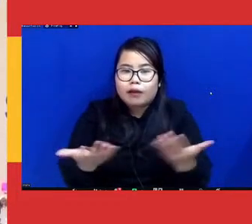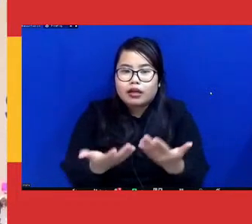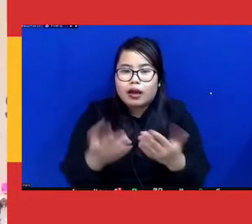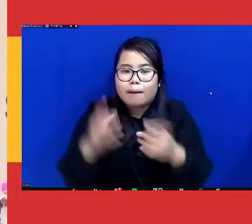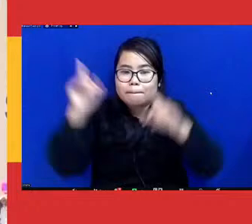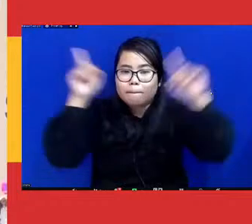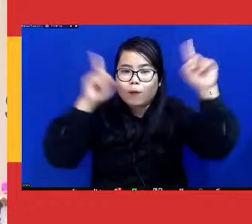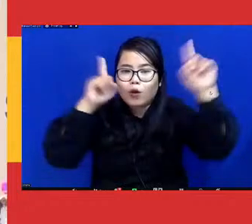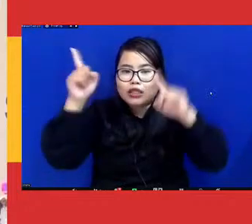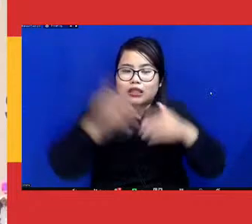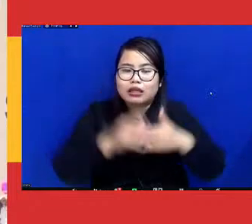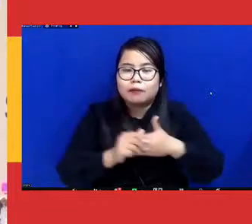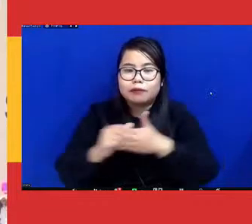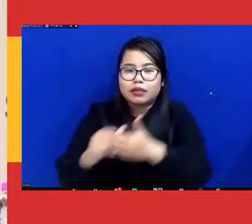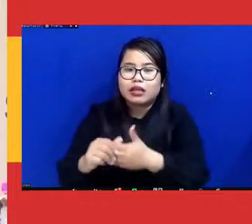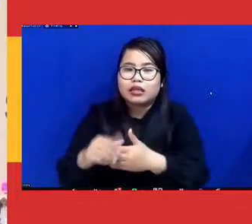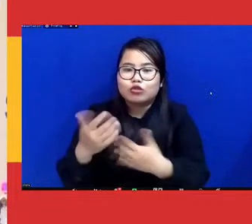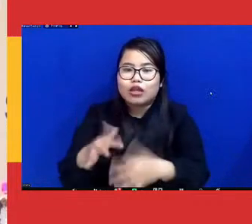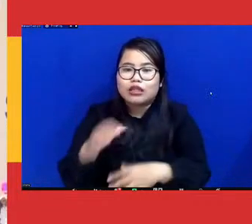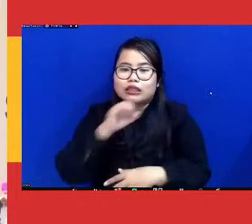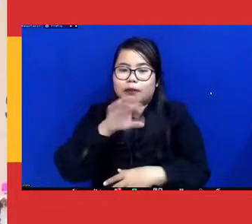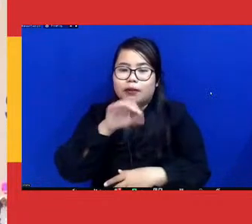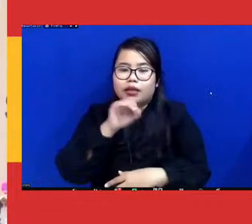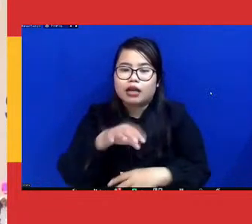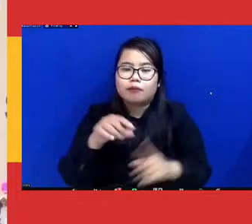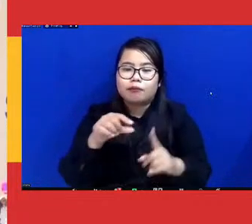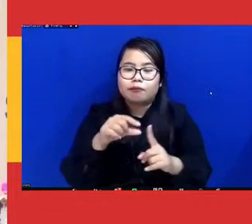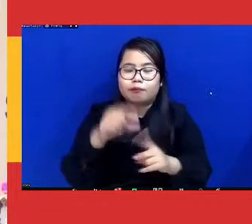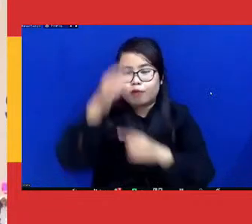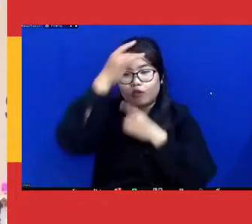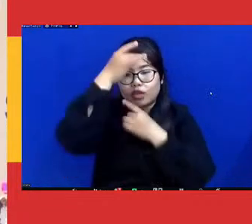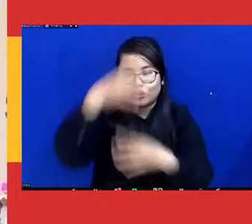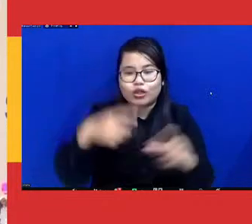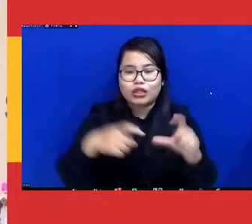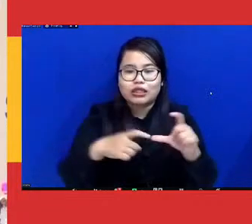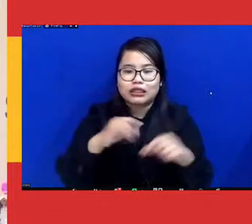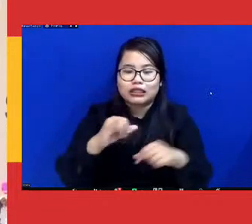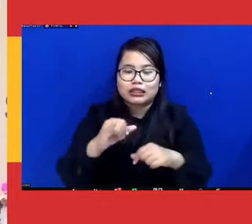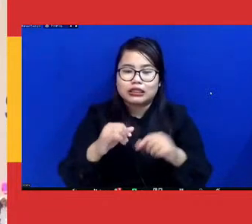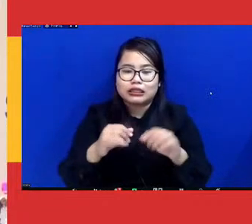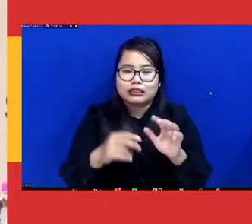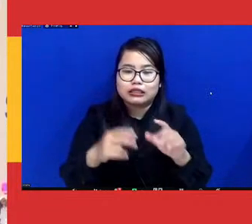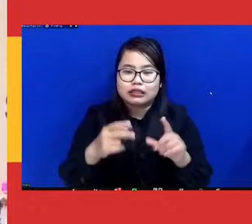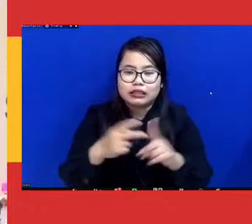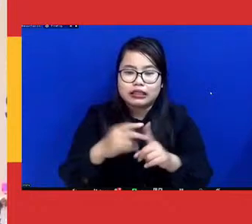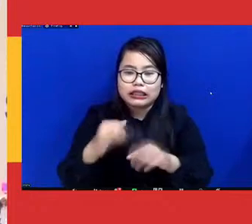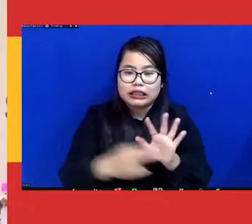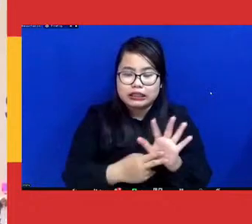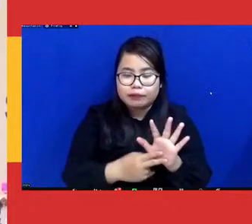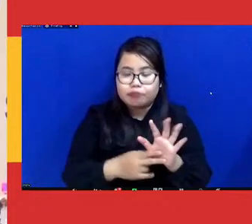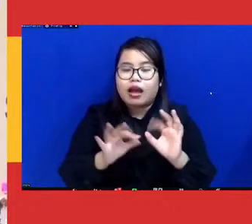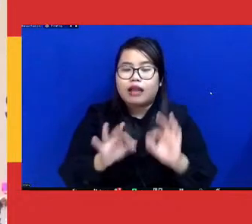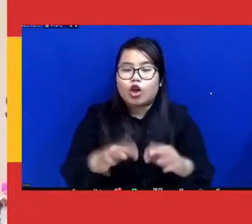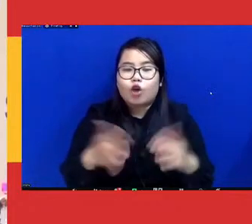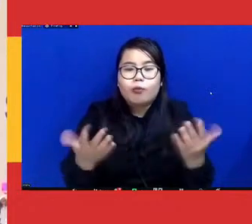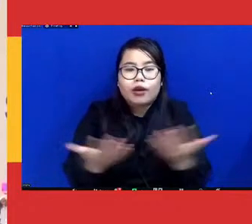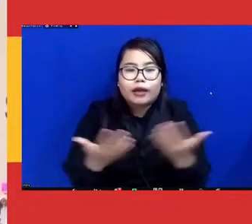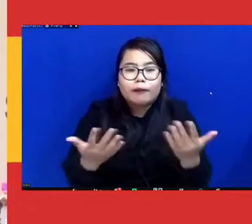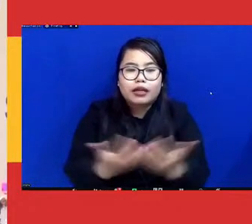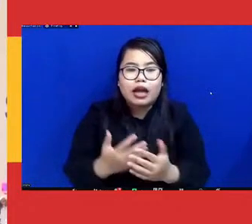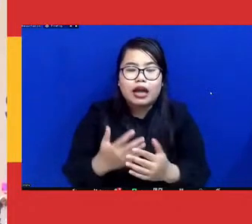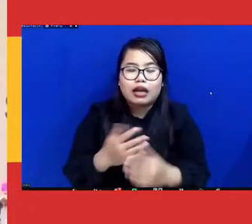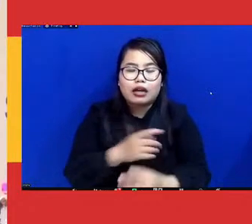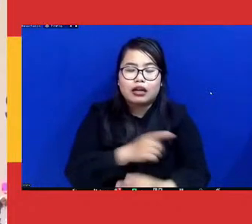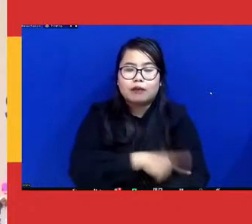leadership yang tadi disampaikan oleh Profesor Sin, dan juga bagaimana kapasitas